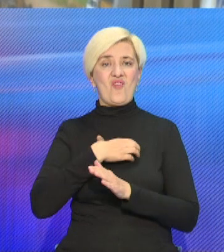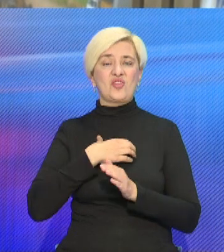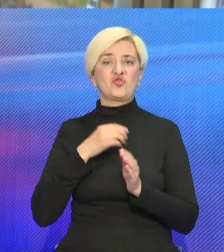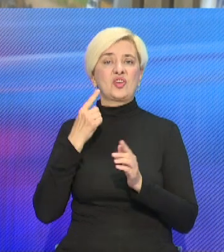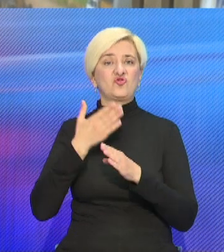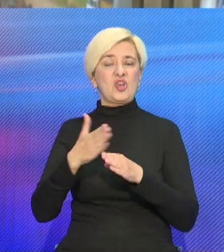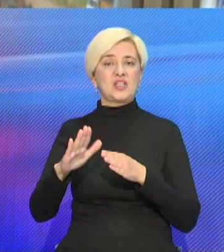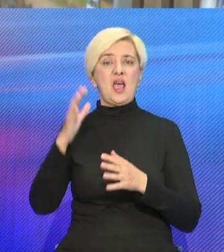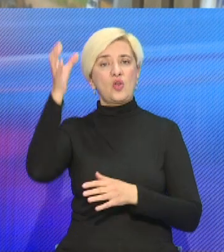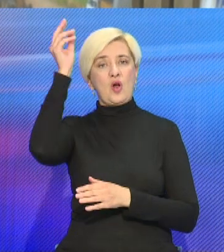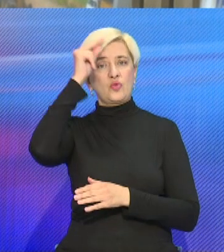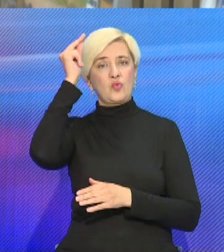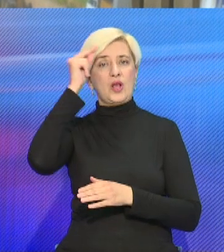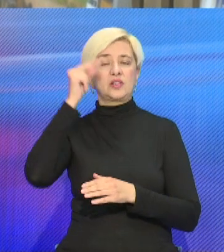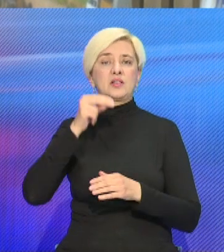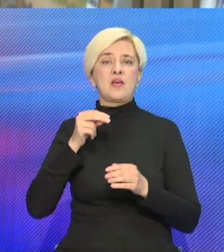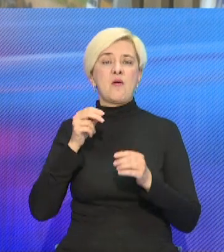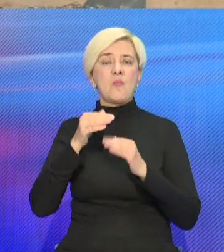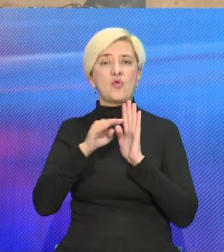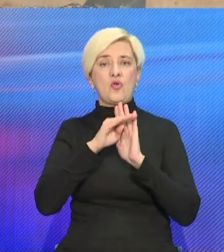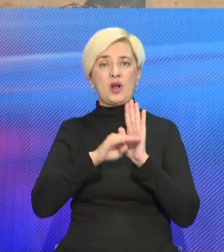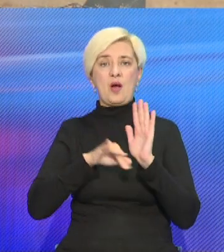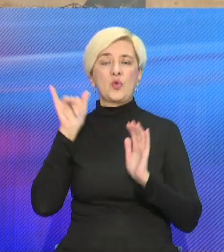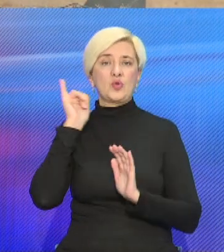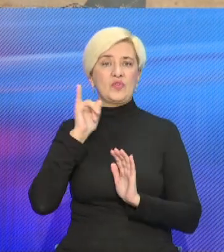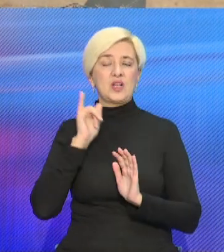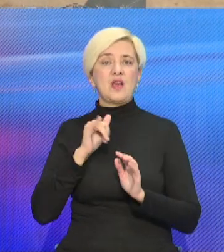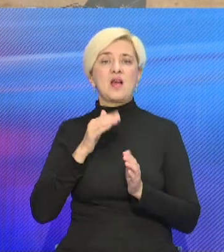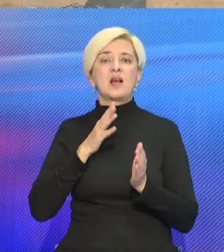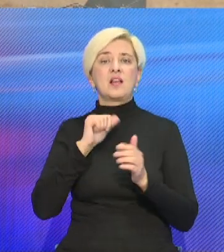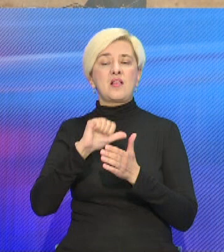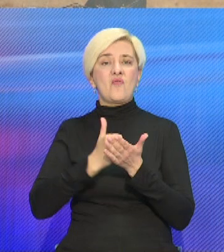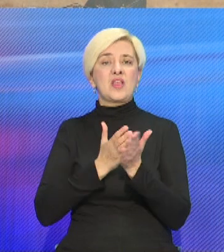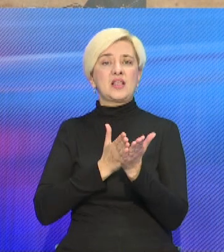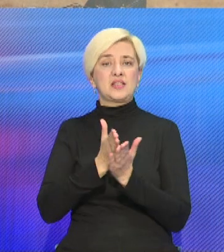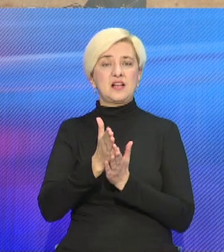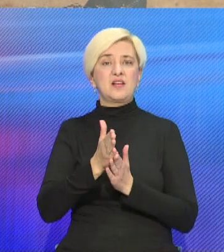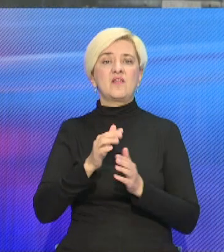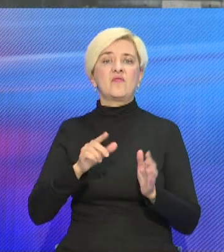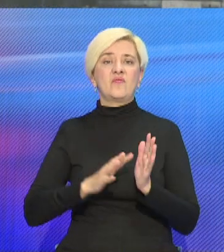головна місія якого – виростити справжніх оборонців харчової безпеки країни.